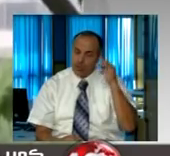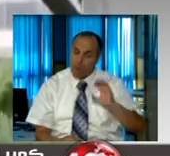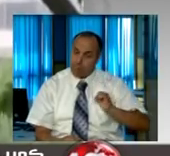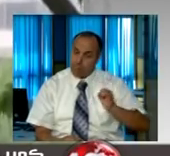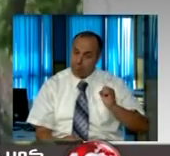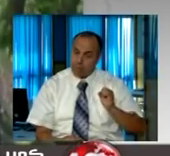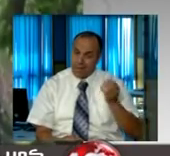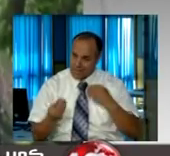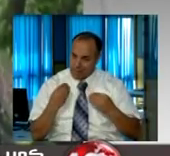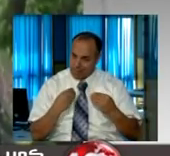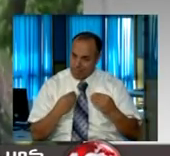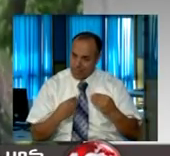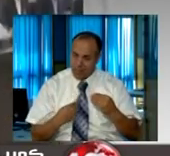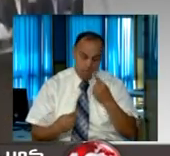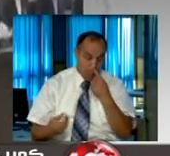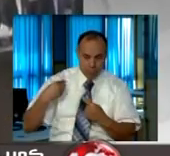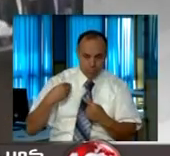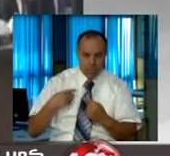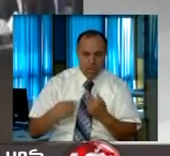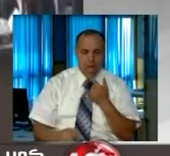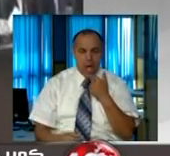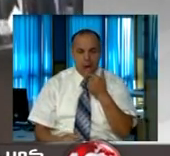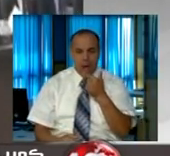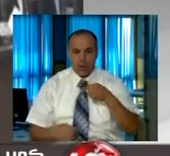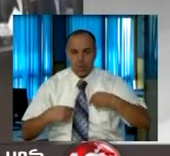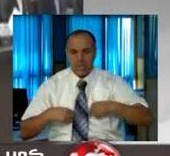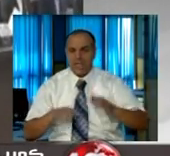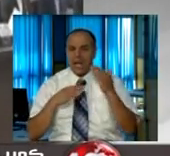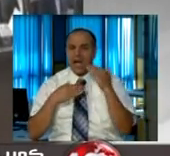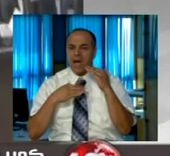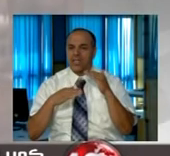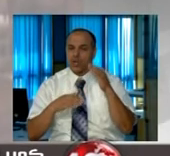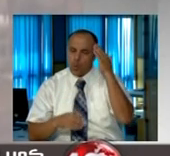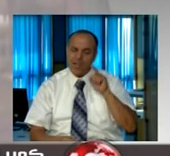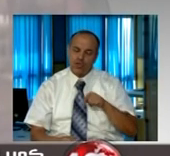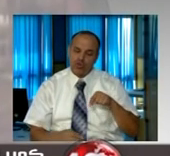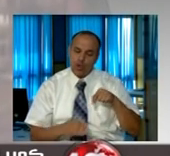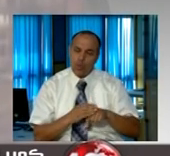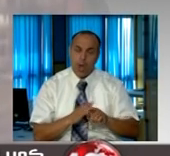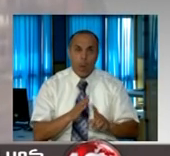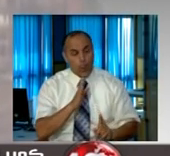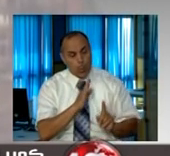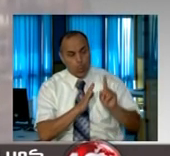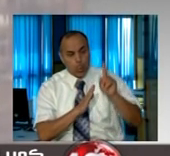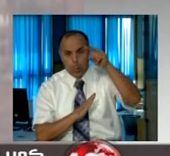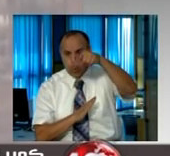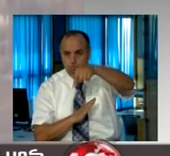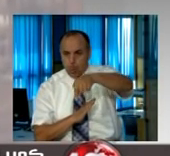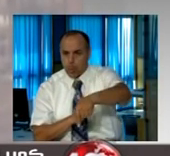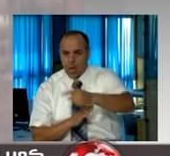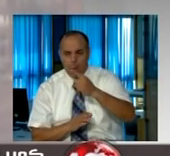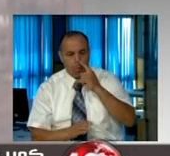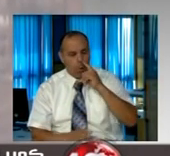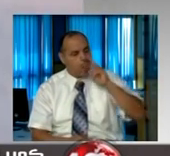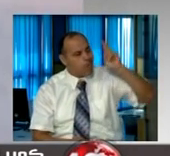أنها تدريبات على غزوها. من جهتها، أدانت وزارة الخارجية في كوريا الجنوبية إطلاق الصاروخ متوحدة بفرض مزيد